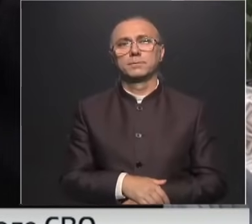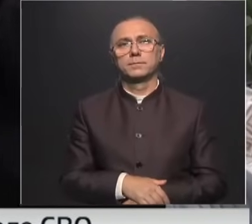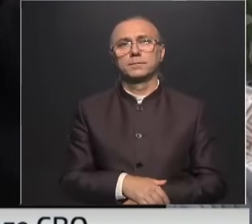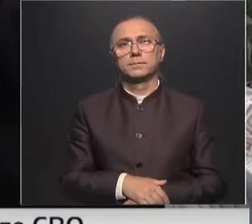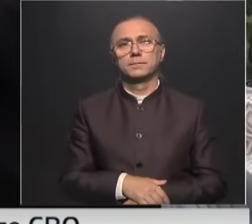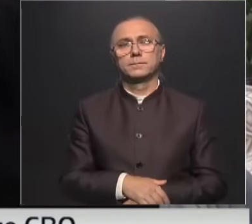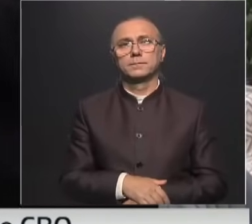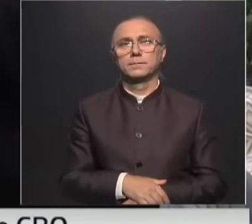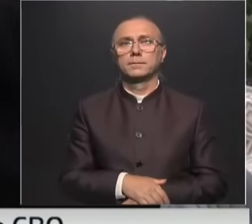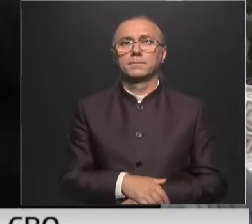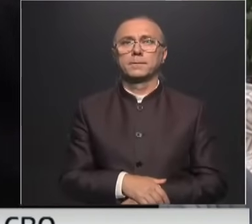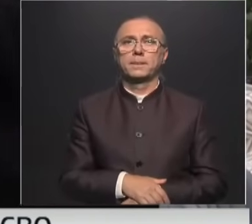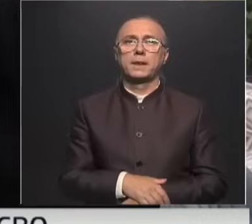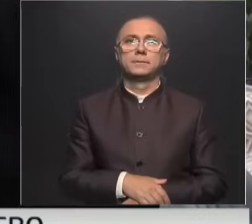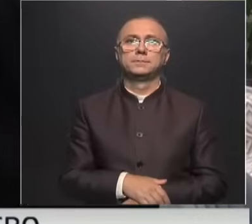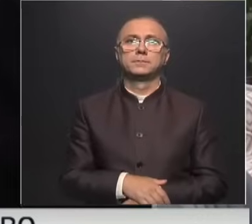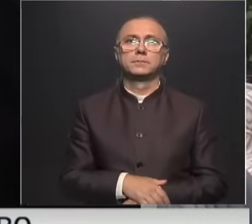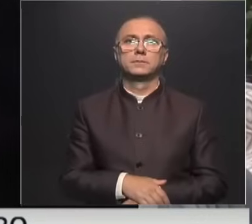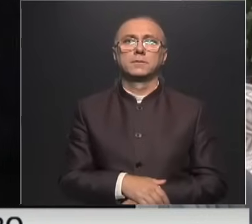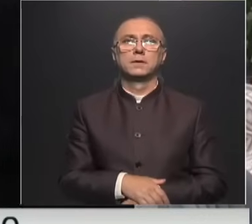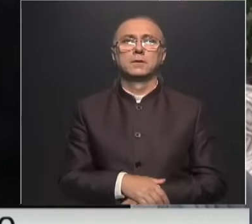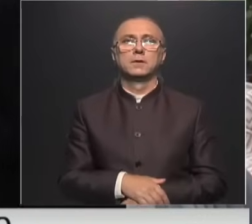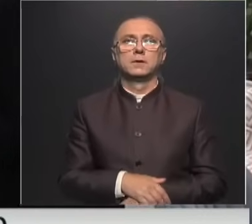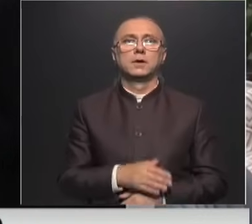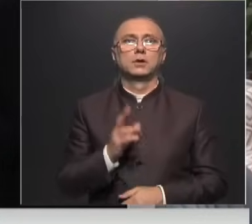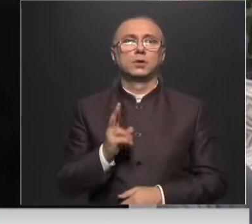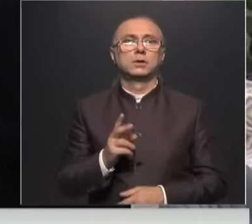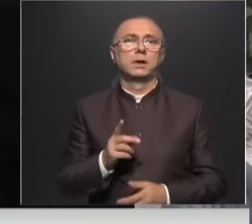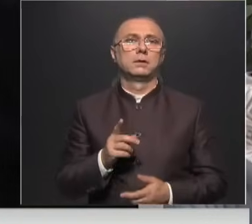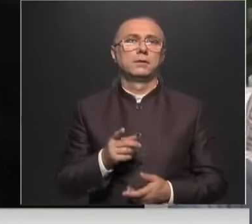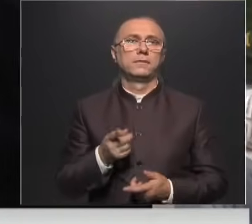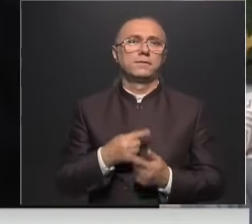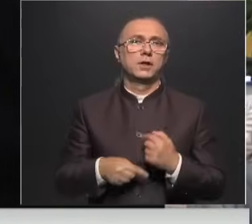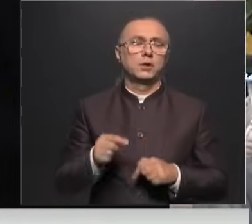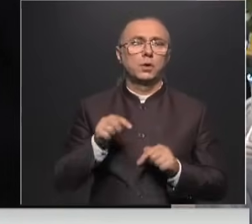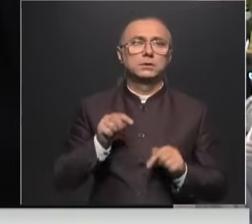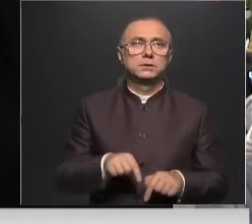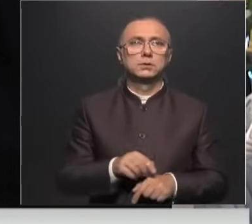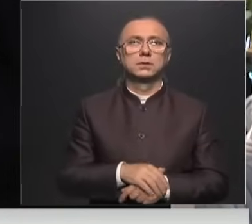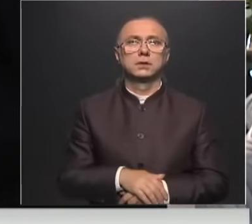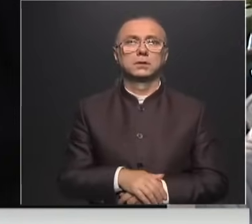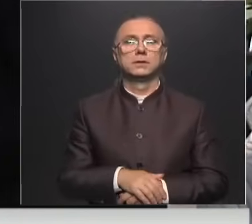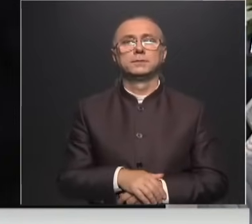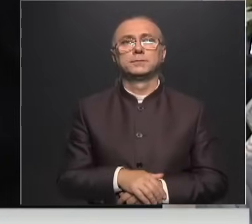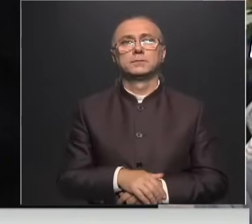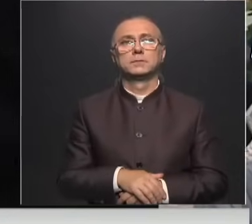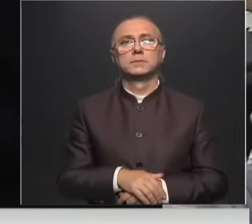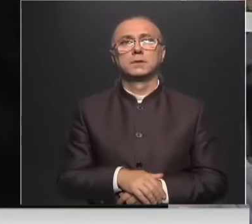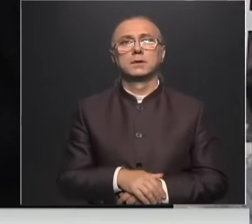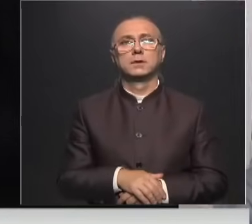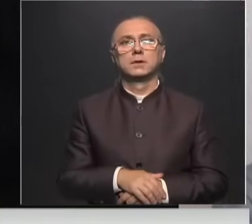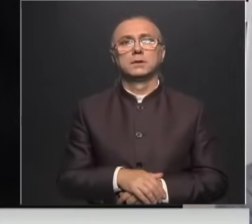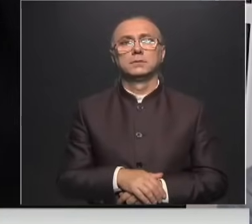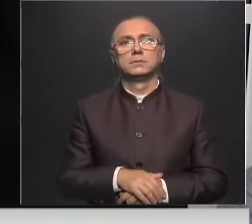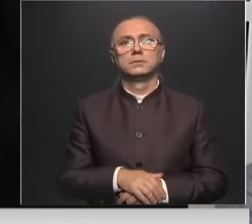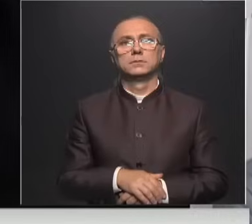вот вернутся они, вы должны понимать, что кто-то вернется на это рабочее место, а для кого-то нужно рабочее место менять, потому